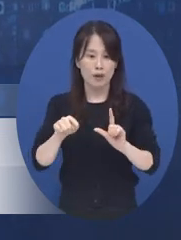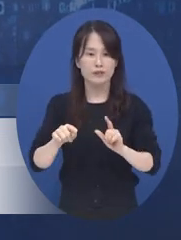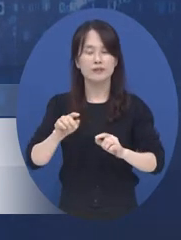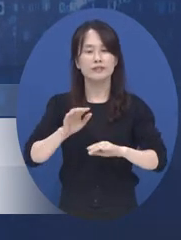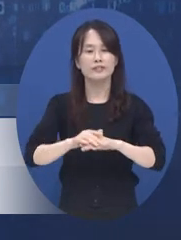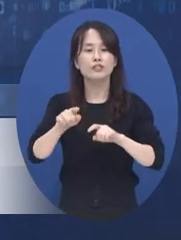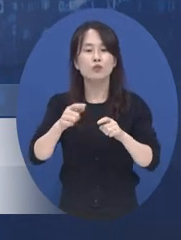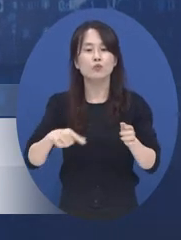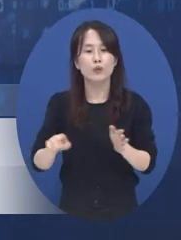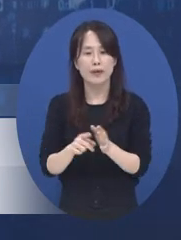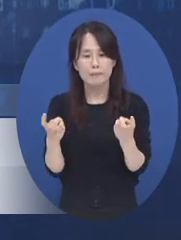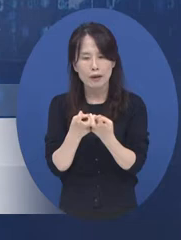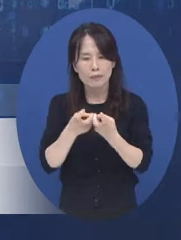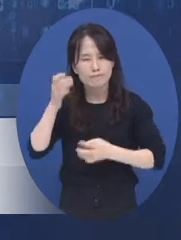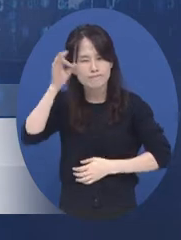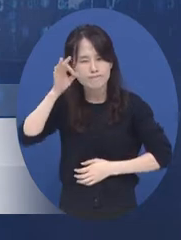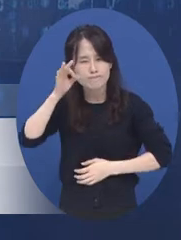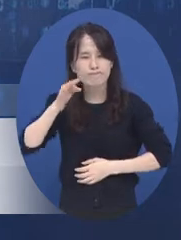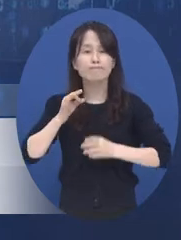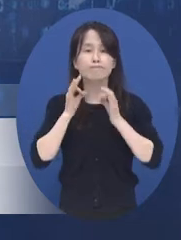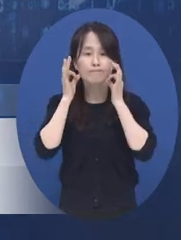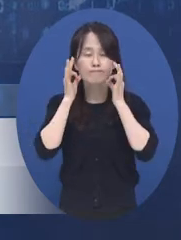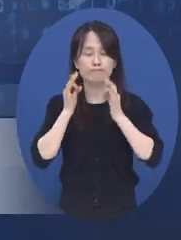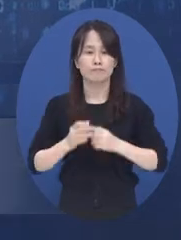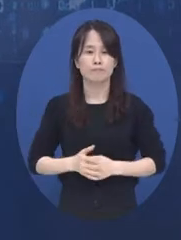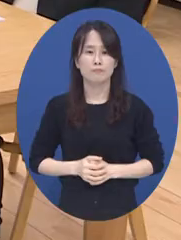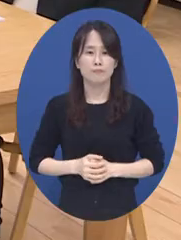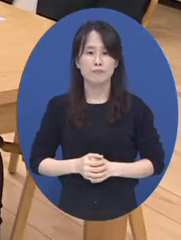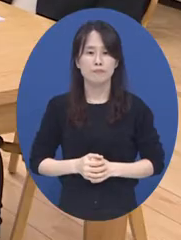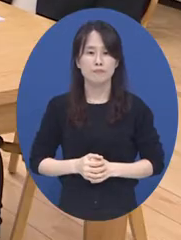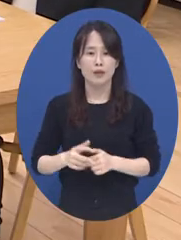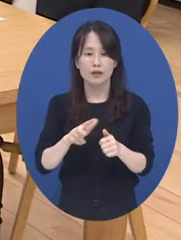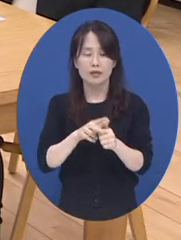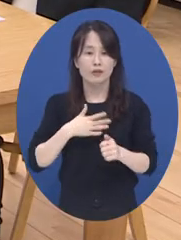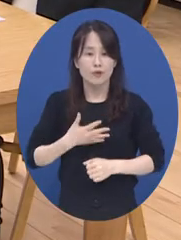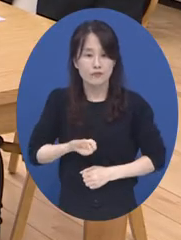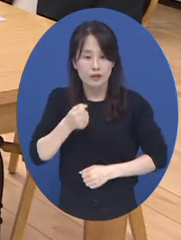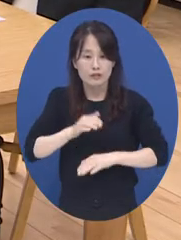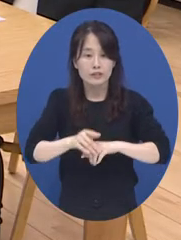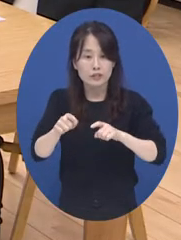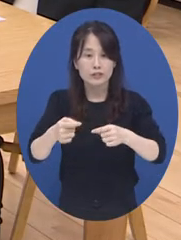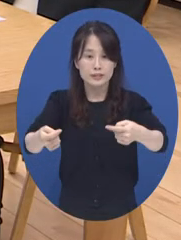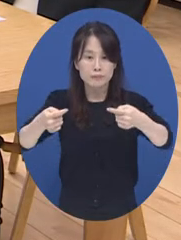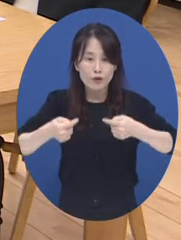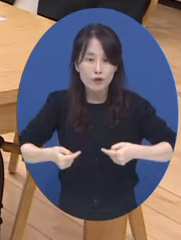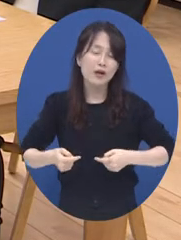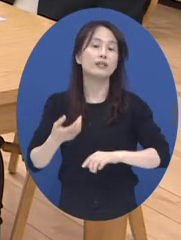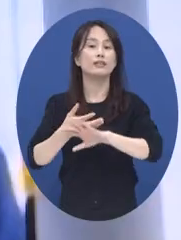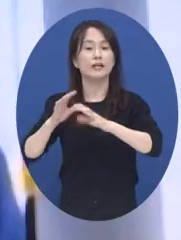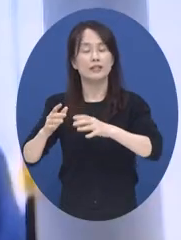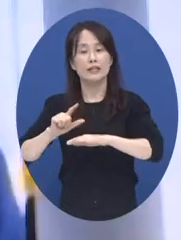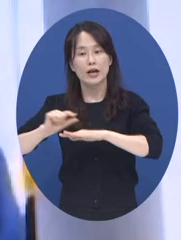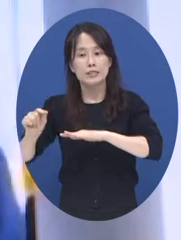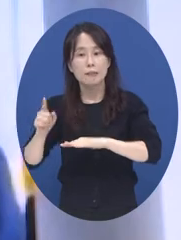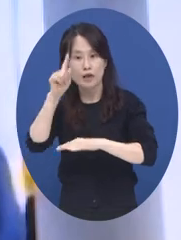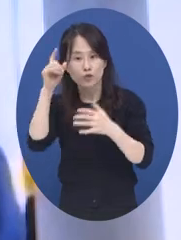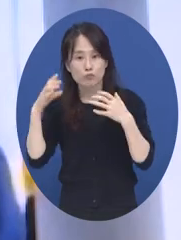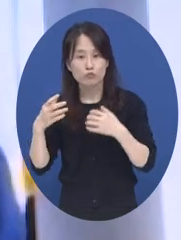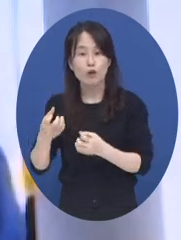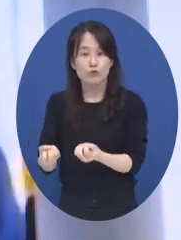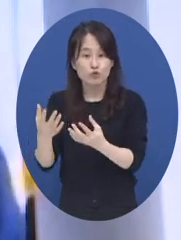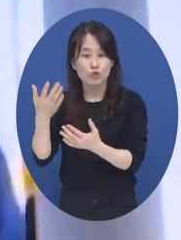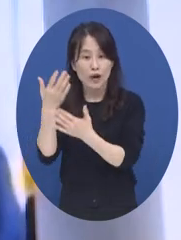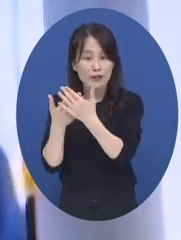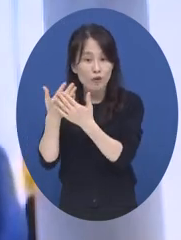일상생활에서 이를 신체 할 수 있는 방법을 찾으려고 합니다 이어서 데이터 주권 실천의 동참하는 해외 지방정부의